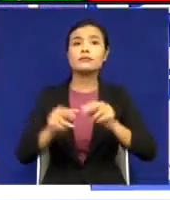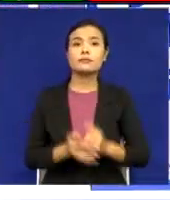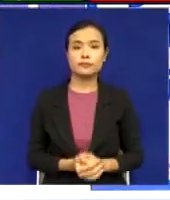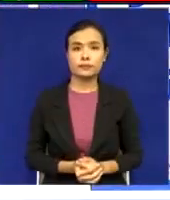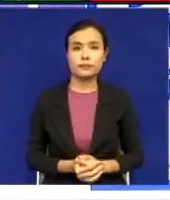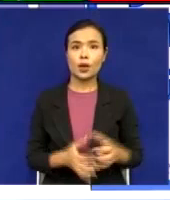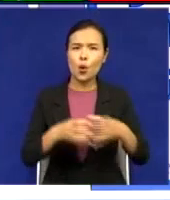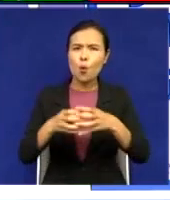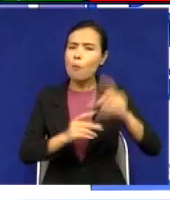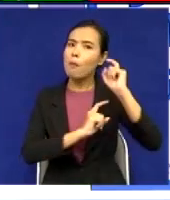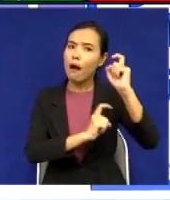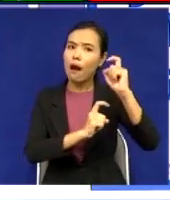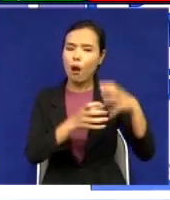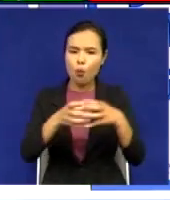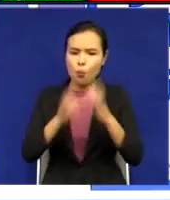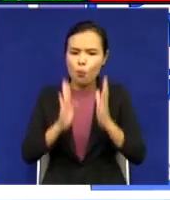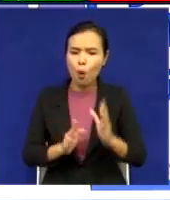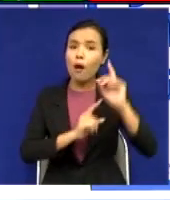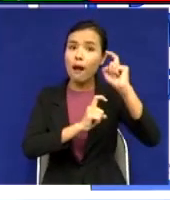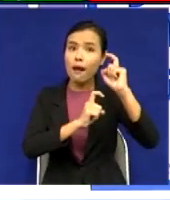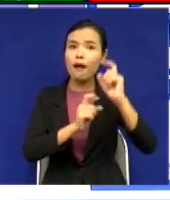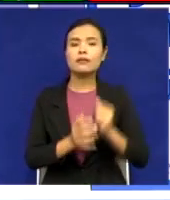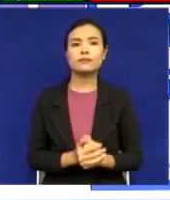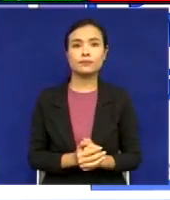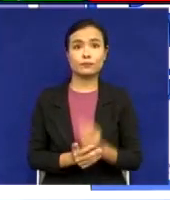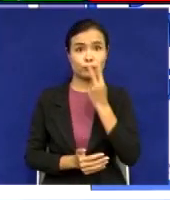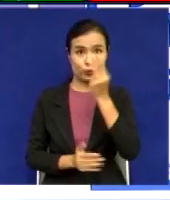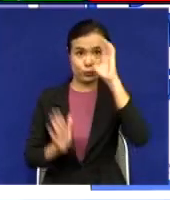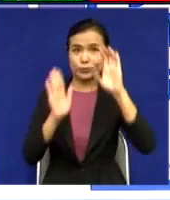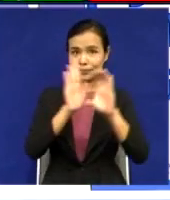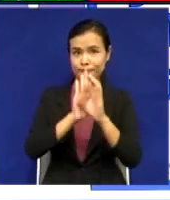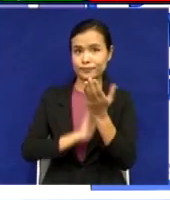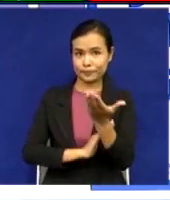ากลุ่มเสี่ยงนะครับเดี๋ยวขอภาพกลับมาอีกครั้ง